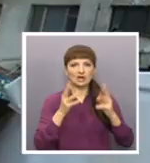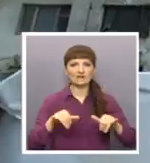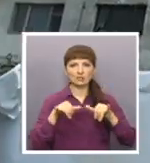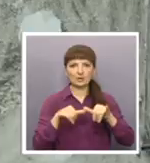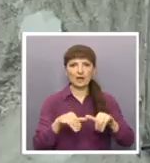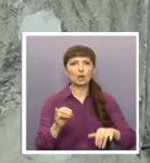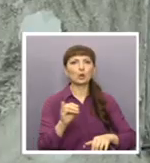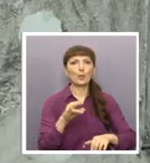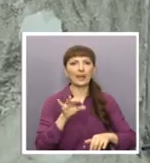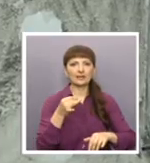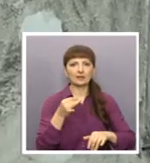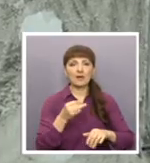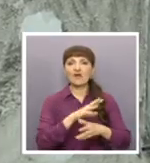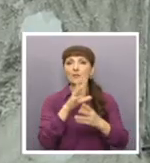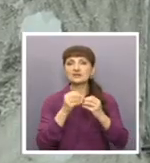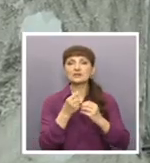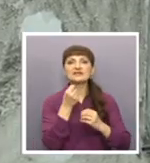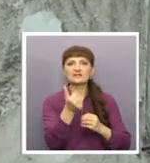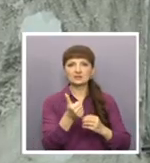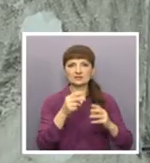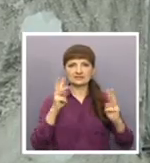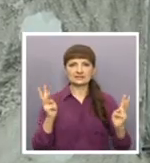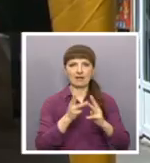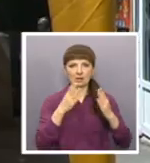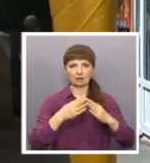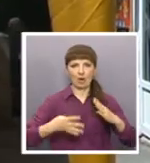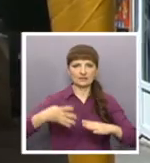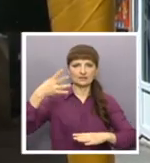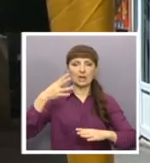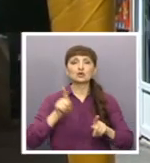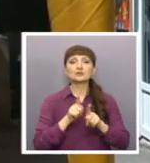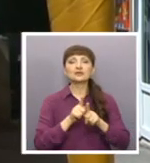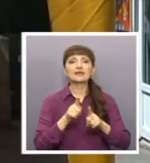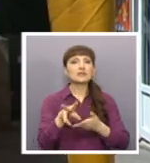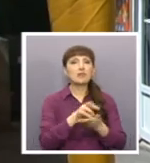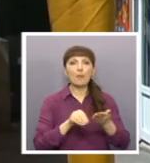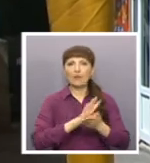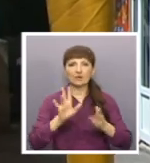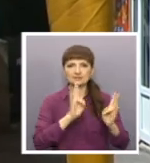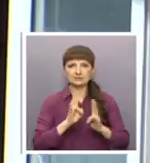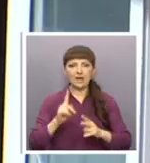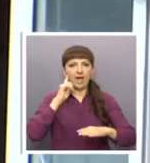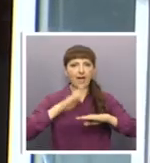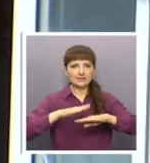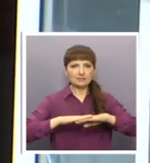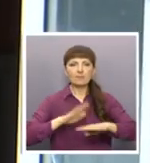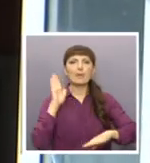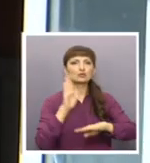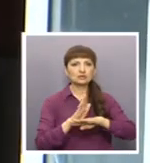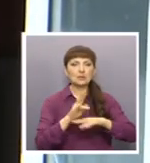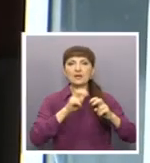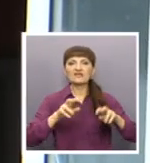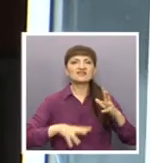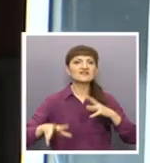супермаркете «Юбилейный», впоследствии чего едва не сгорел многоэтажный дом. Чтобы таких ЧП впредь не повторялось, Аким Бауржан Байбек поручил проверить